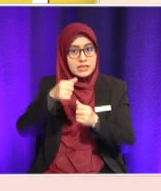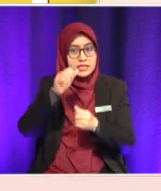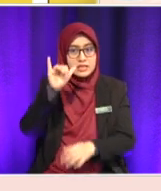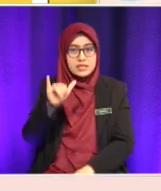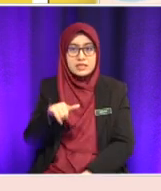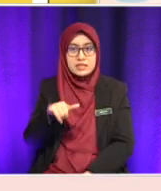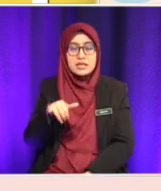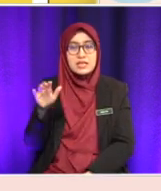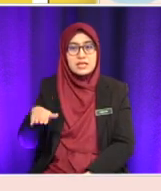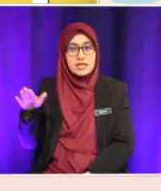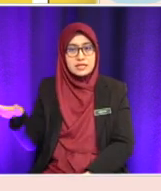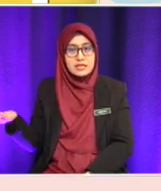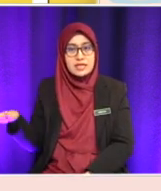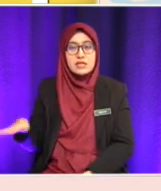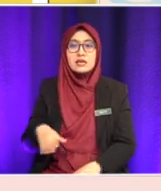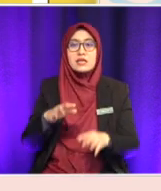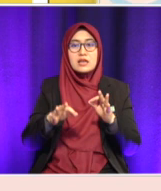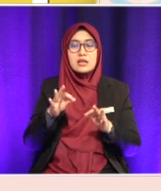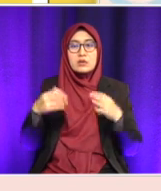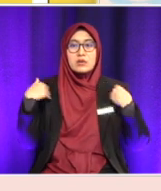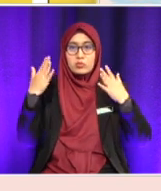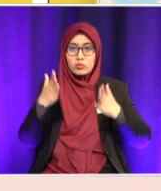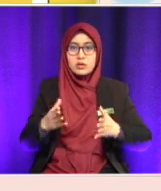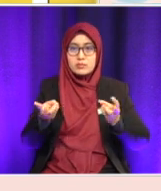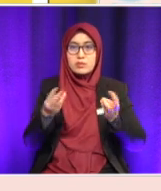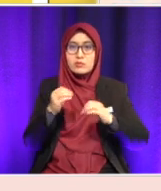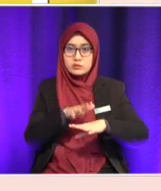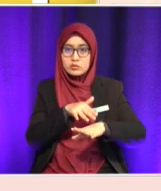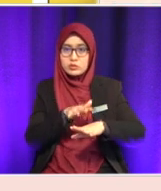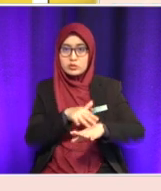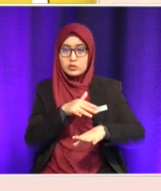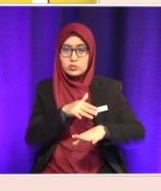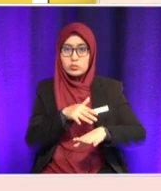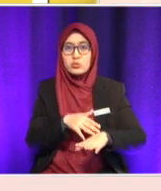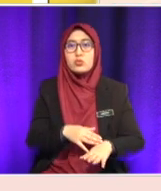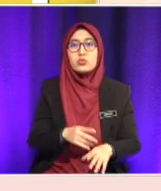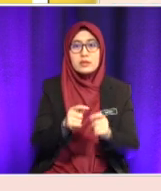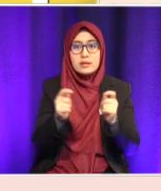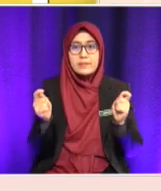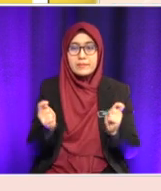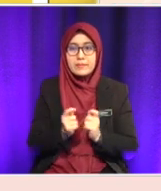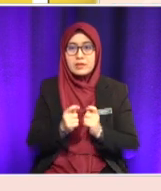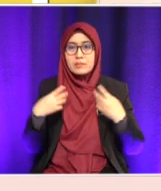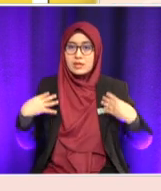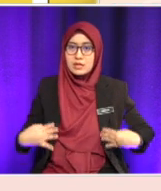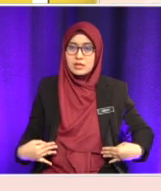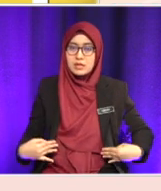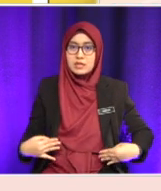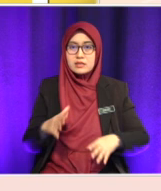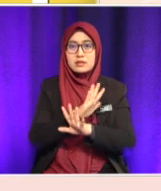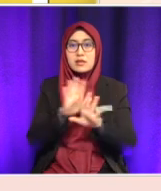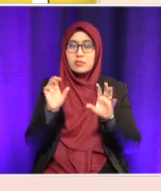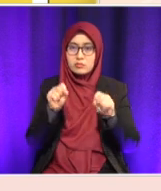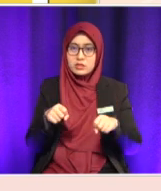adik-adik disentuh oleh seseorang Jerinx dan lari kemudian bagi tahun kepada rakyat tersebut